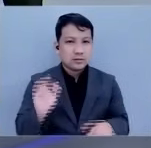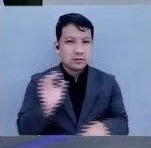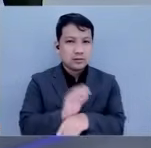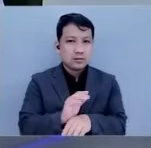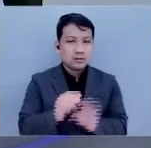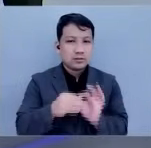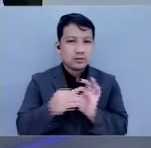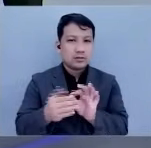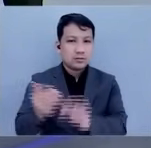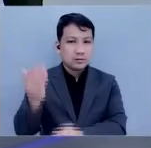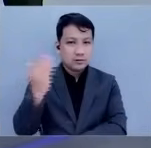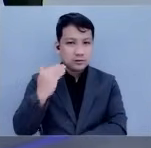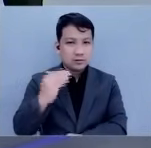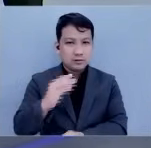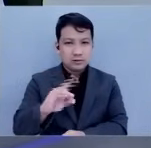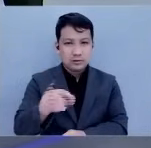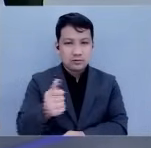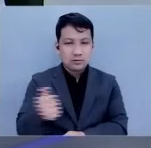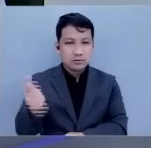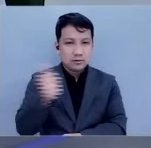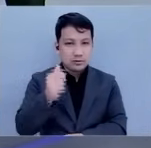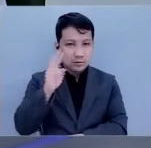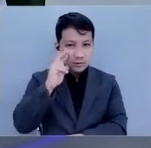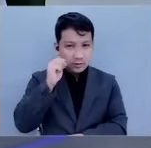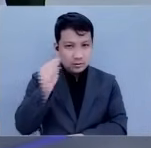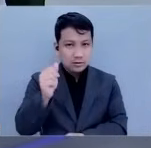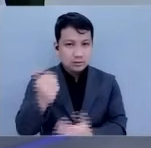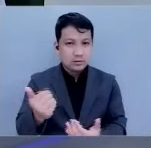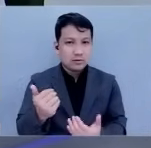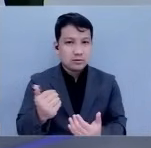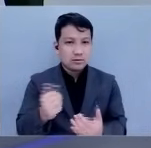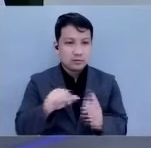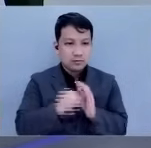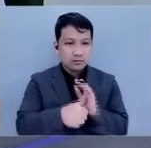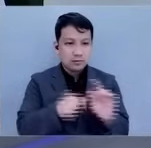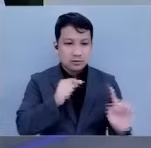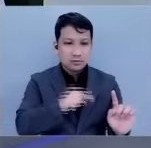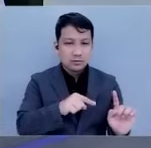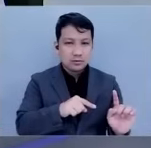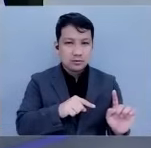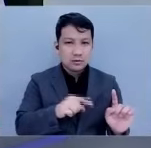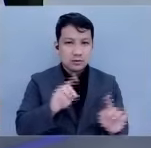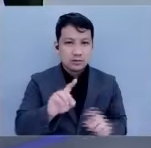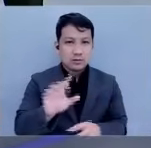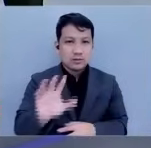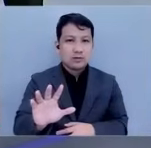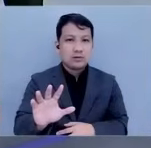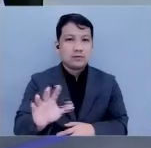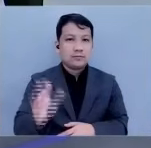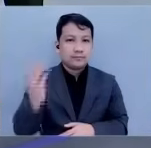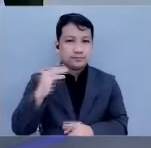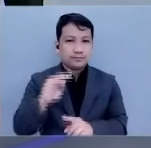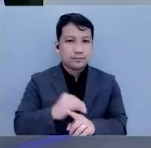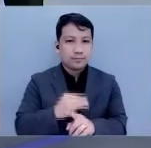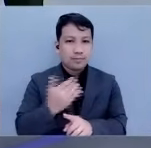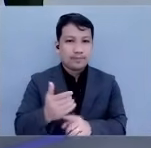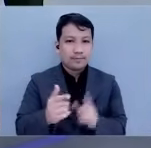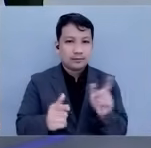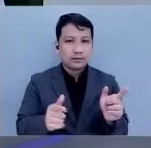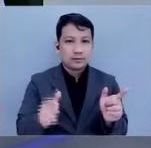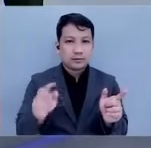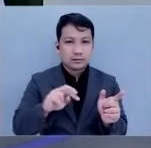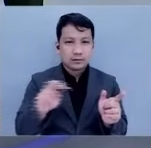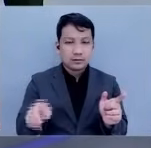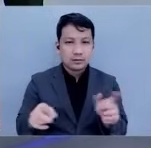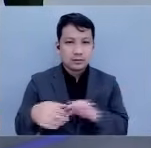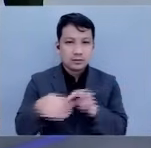ni dating Justice Secretary Vitaliano Aguirre na idiin si De Lima. At noong May 2022, pati ang